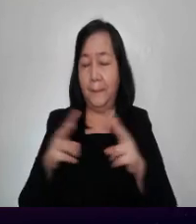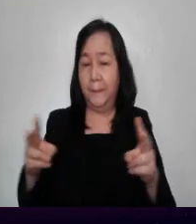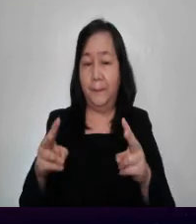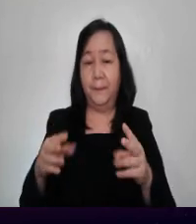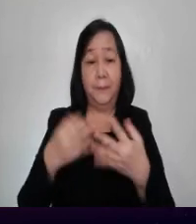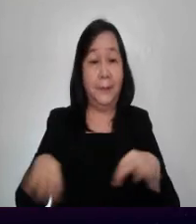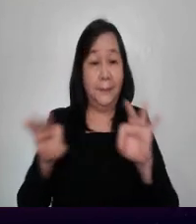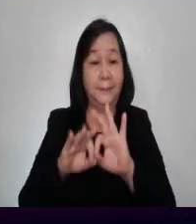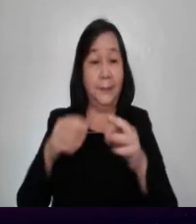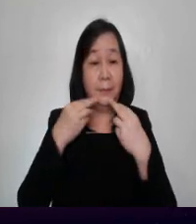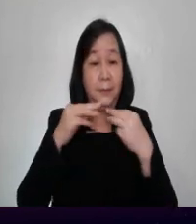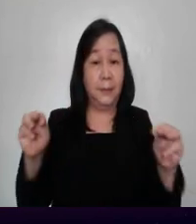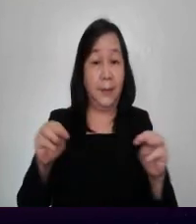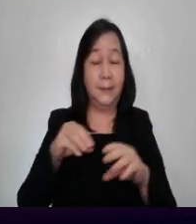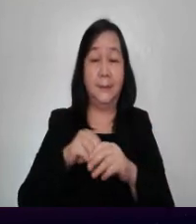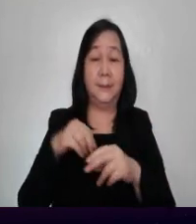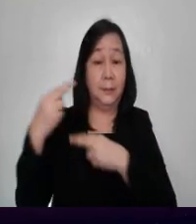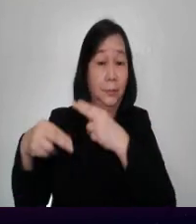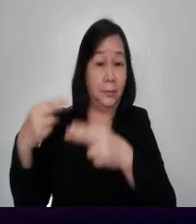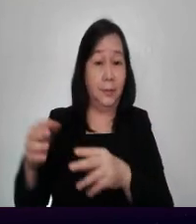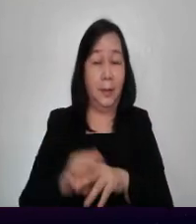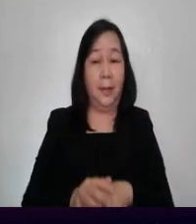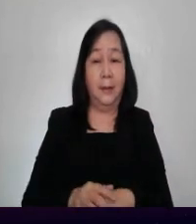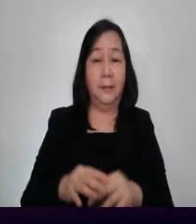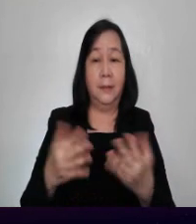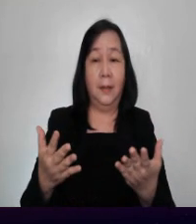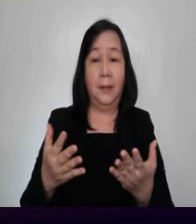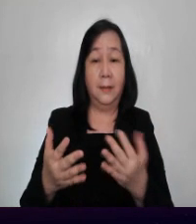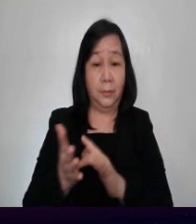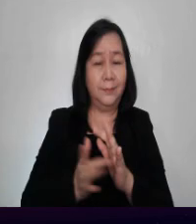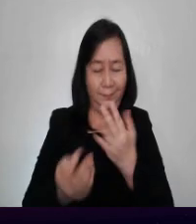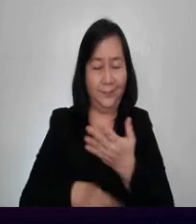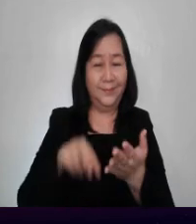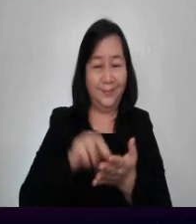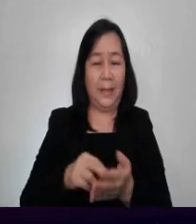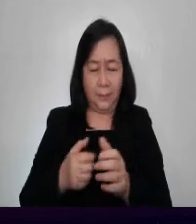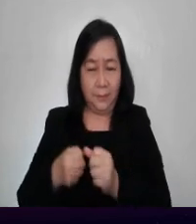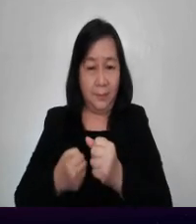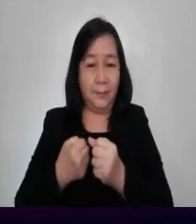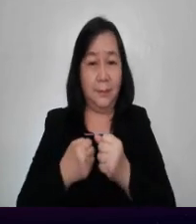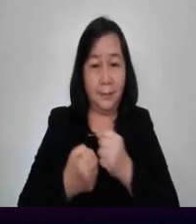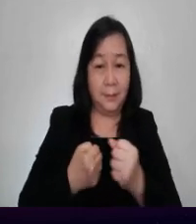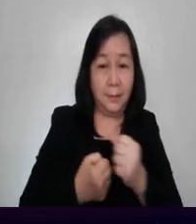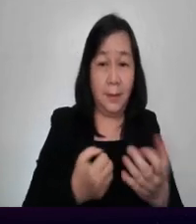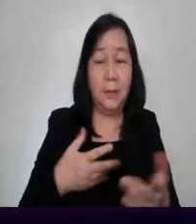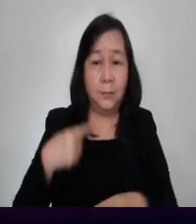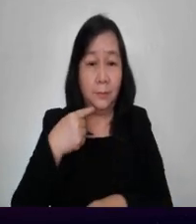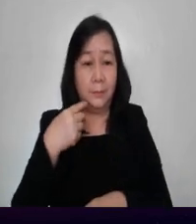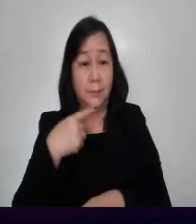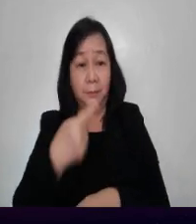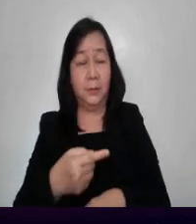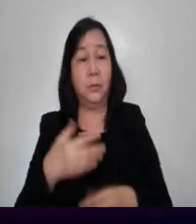sa kasaysayan. Si Jesus ay muling nabuhay. Agad silang tumakbo upang ibalita ito sa mga